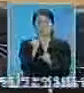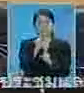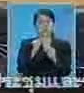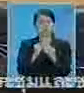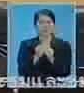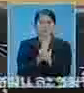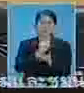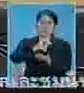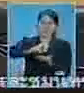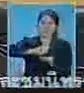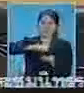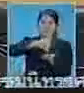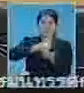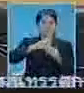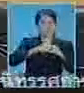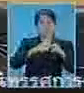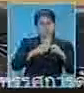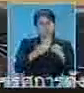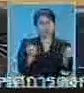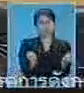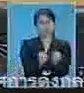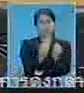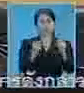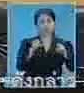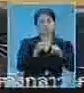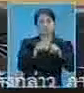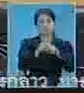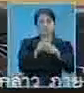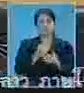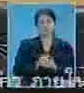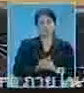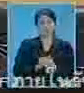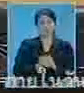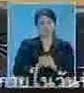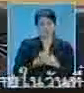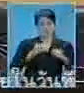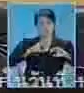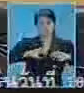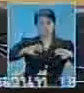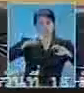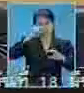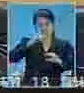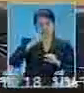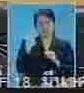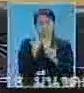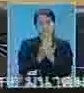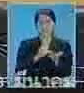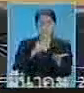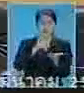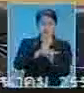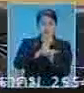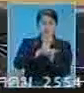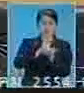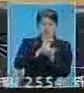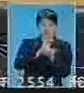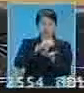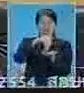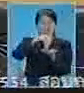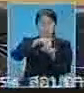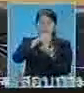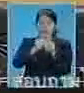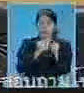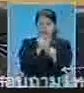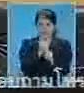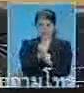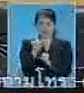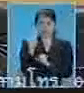ที่เกิดขึ้นของเราที่เพิ่งตั้งงบประมาณกลางปีไปนะครับจัดสรรเม็ดเงิน 10,000 ล้านไปฟื้นฟูความเสียหายที่เกิดจากอุ